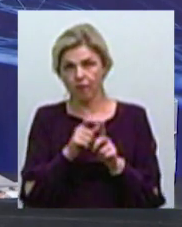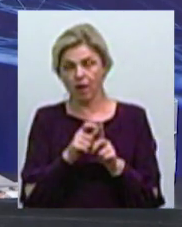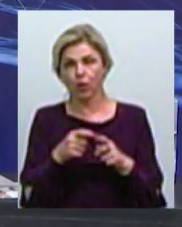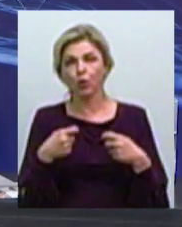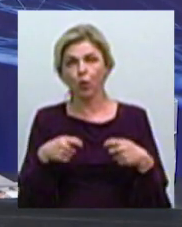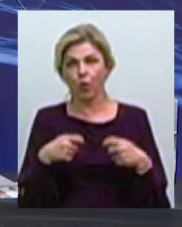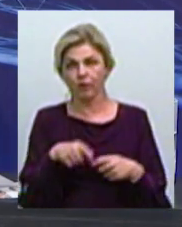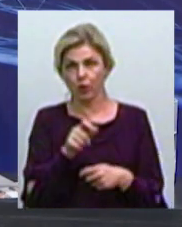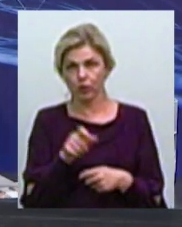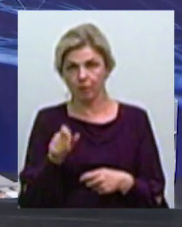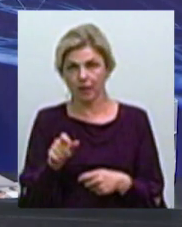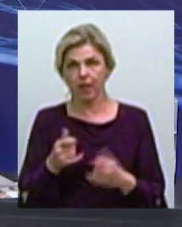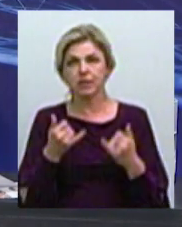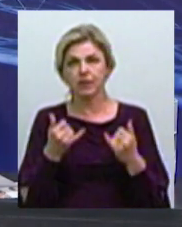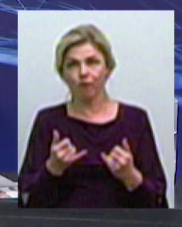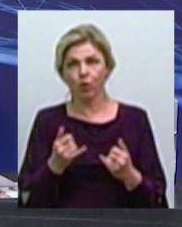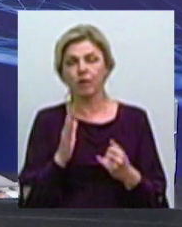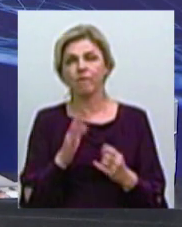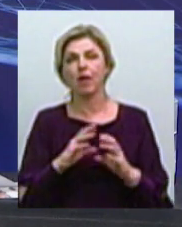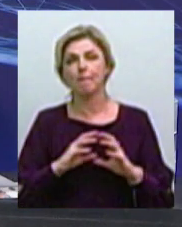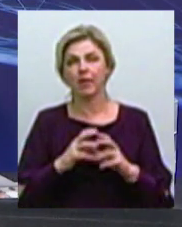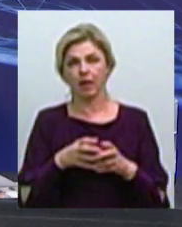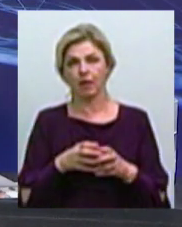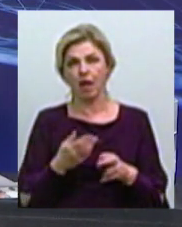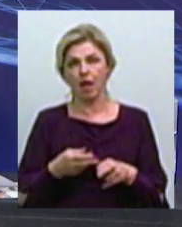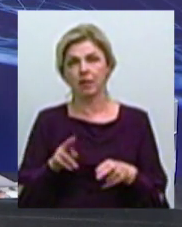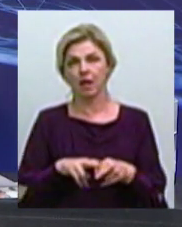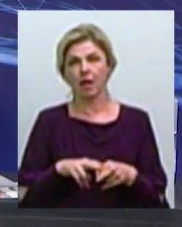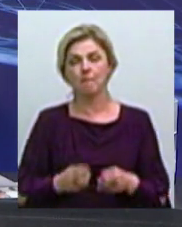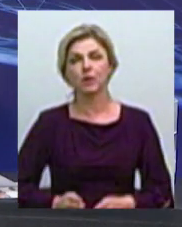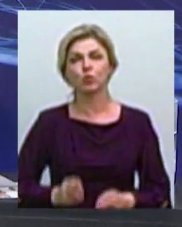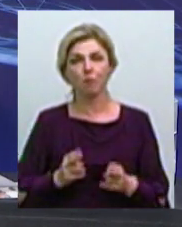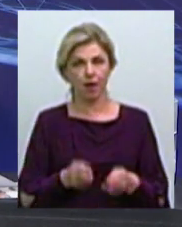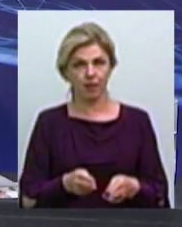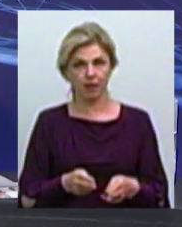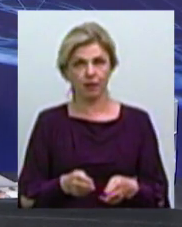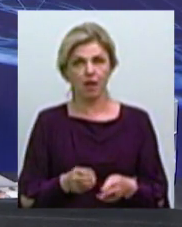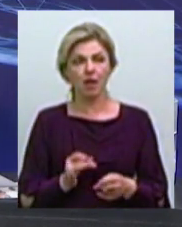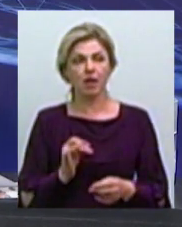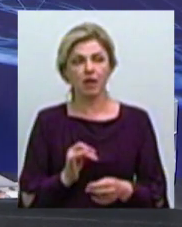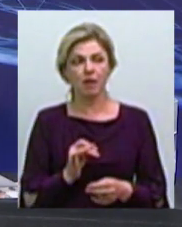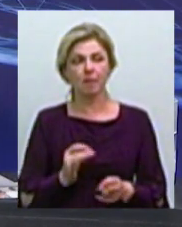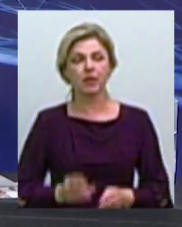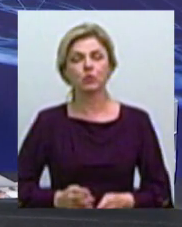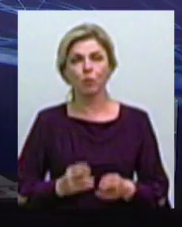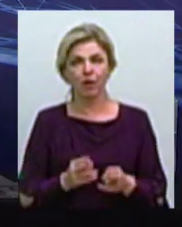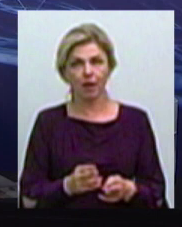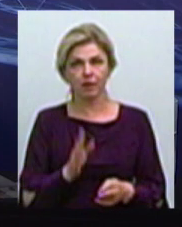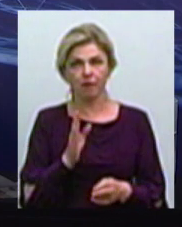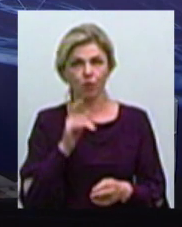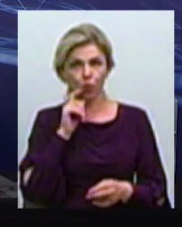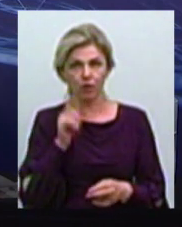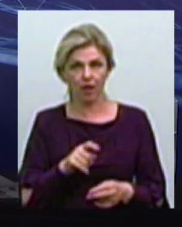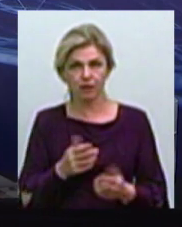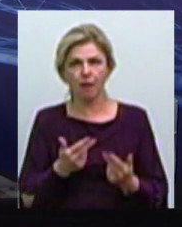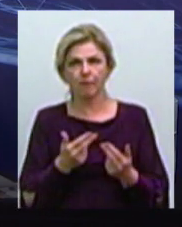сьогодні в обществі і в мірі – це преступление. И преступление в Украине, оно признано